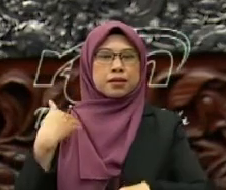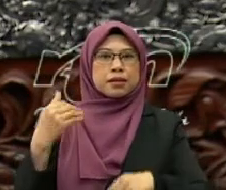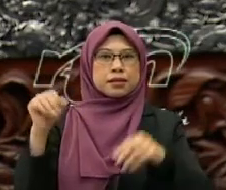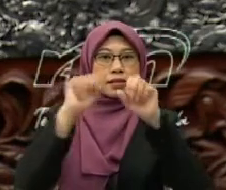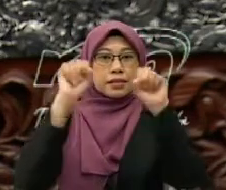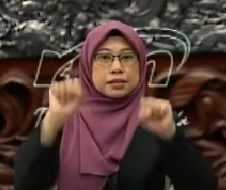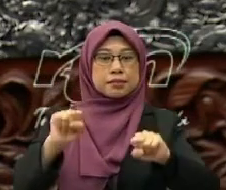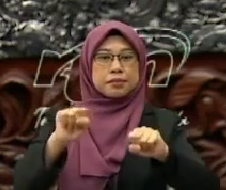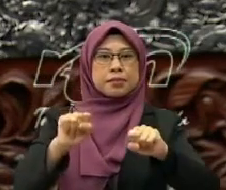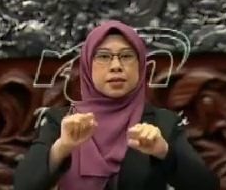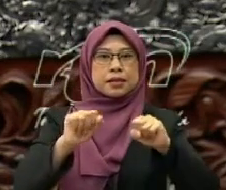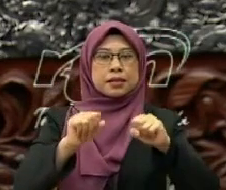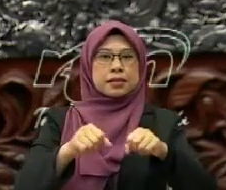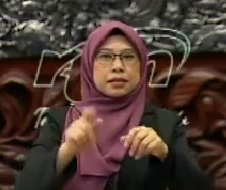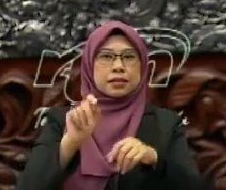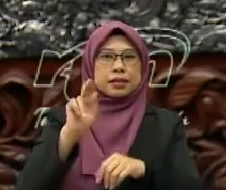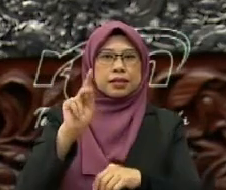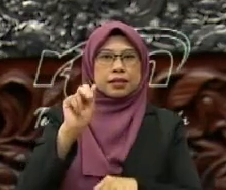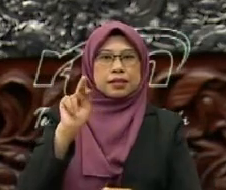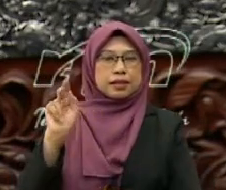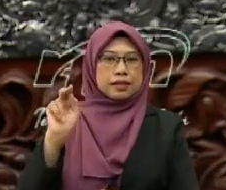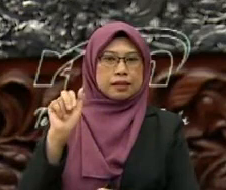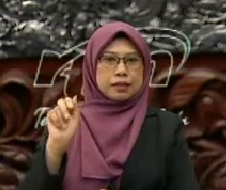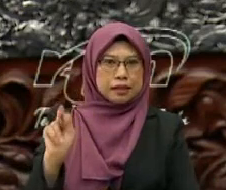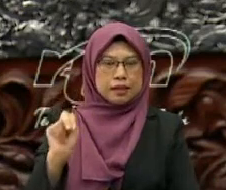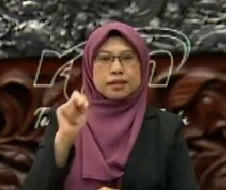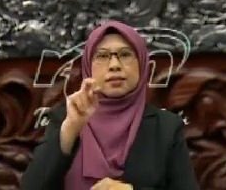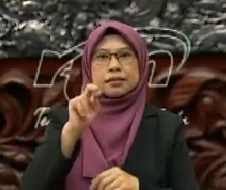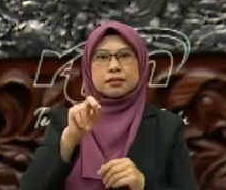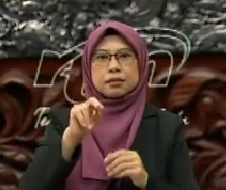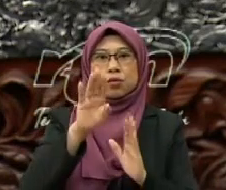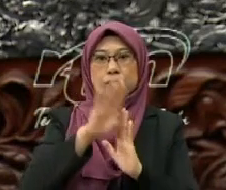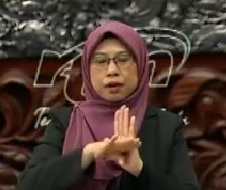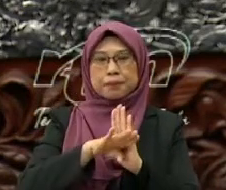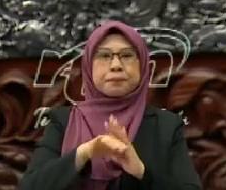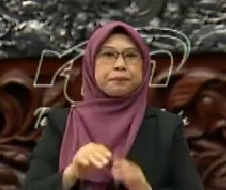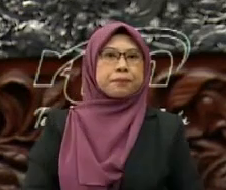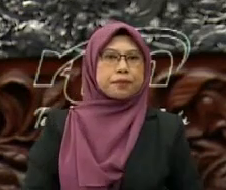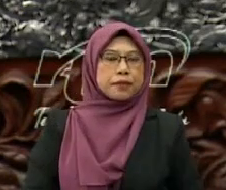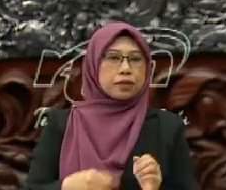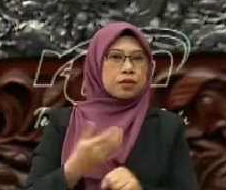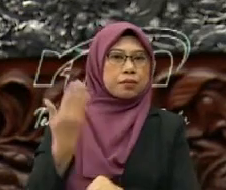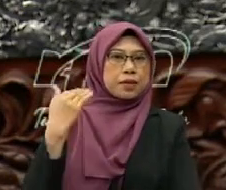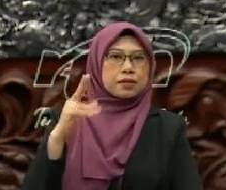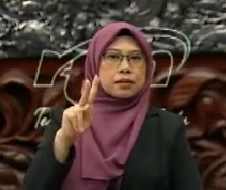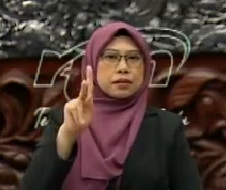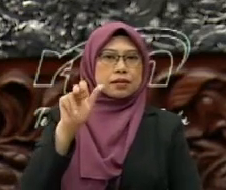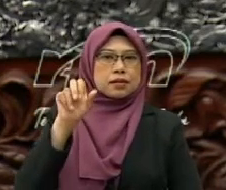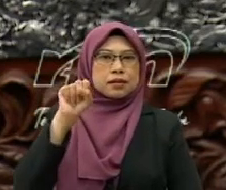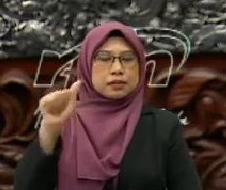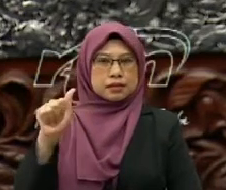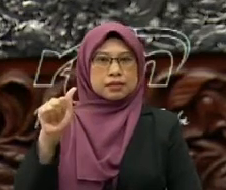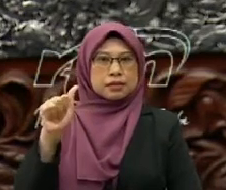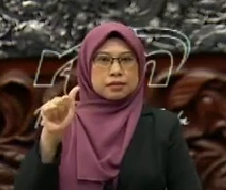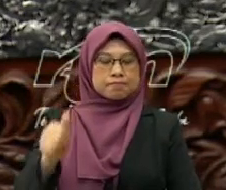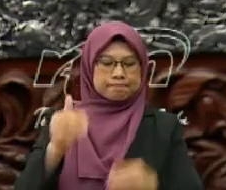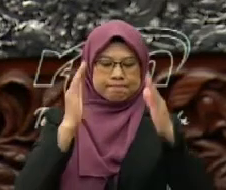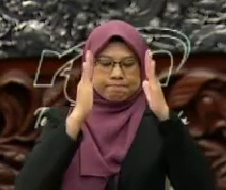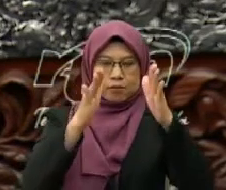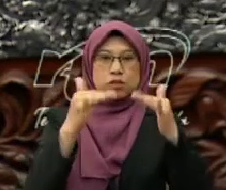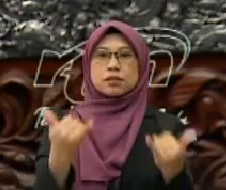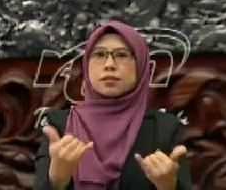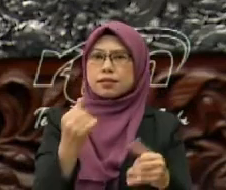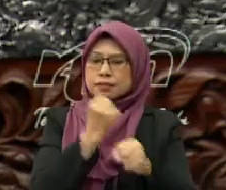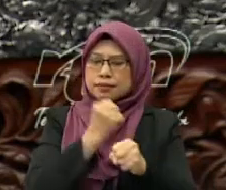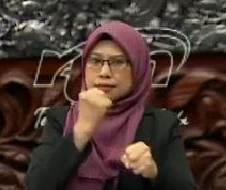tekanan rendah seperti yang berlaku pada tahun lepas sebagai presiden awal Kasam dari jabatan pengadilan dan aliran memberi fokus